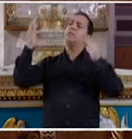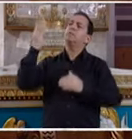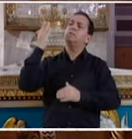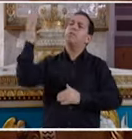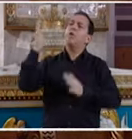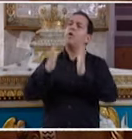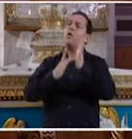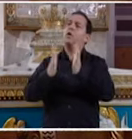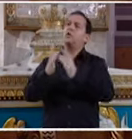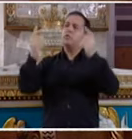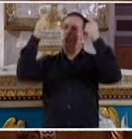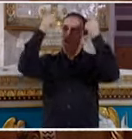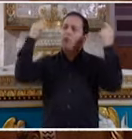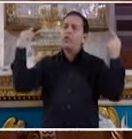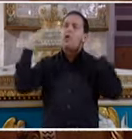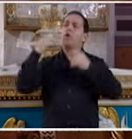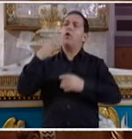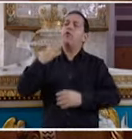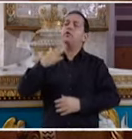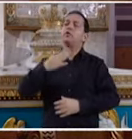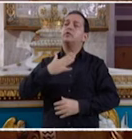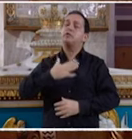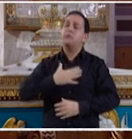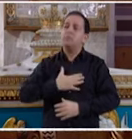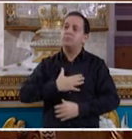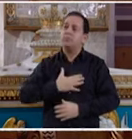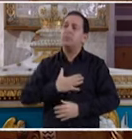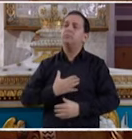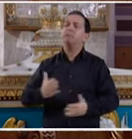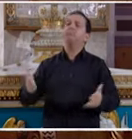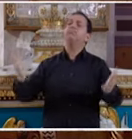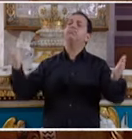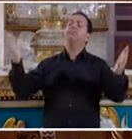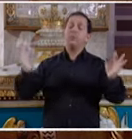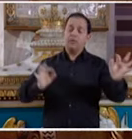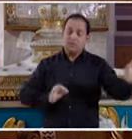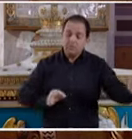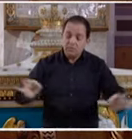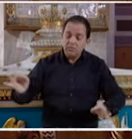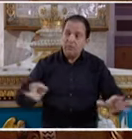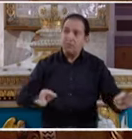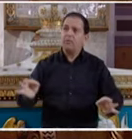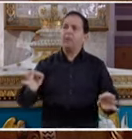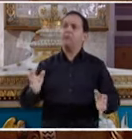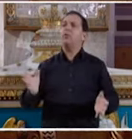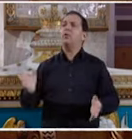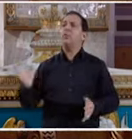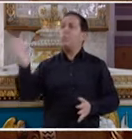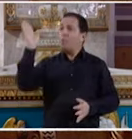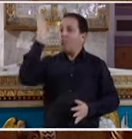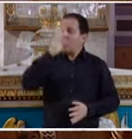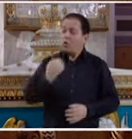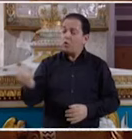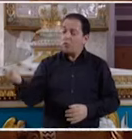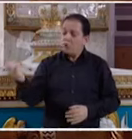Ευλογητός Χριστός ο Θεός ημών, ο ούτως